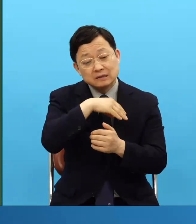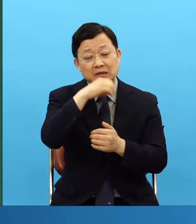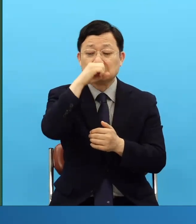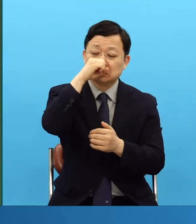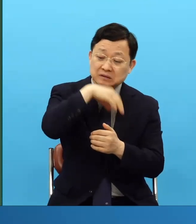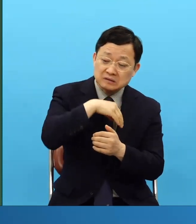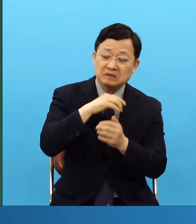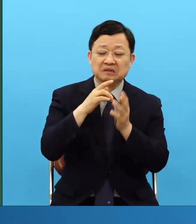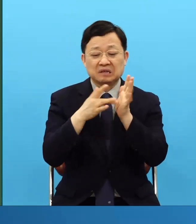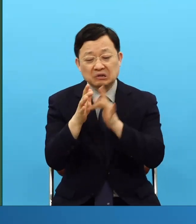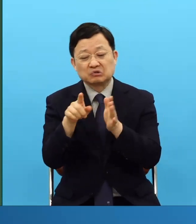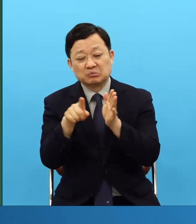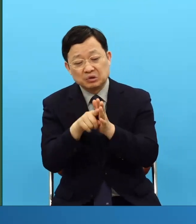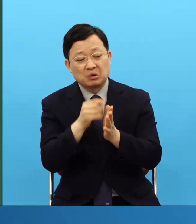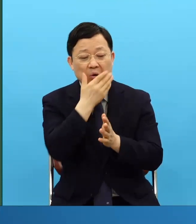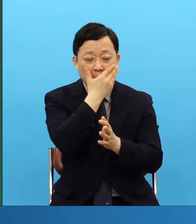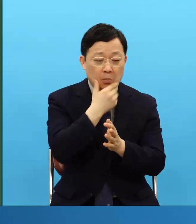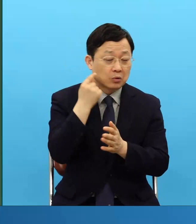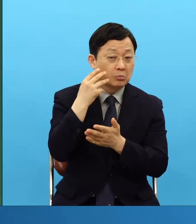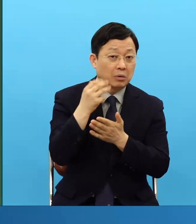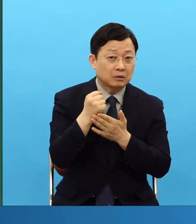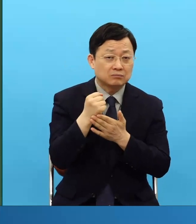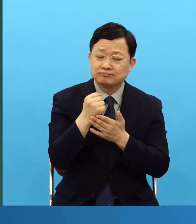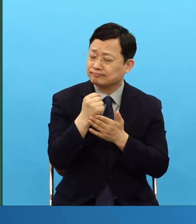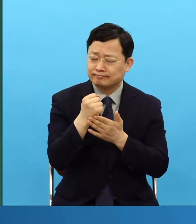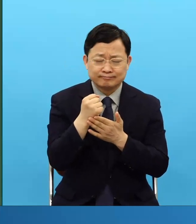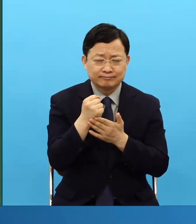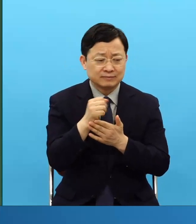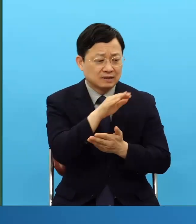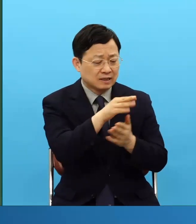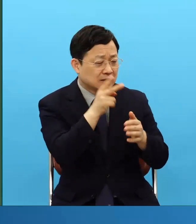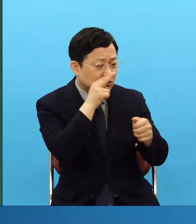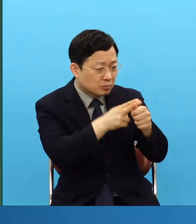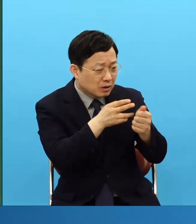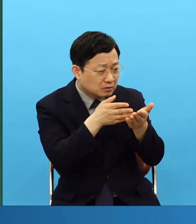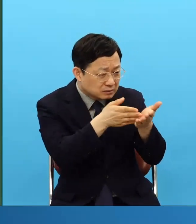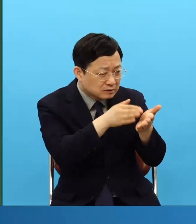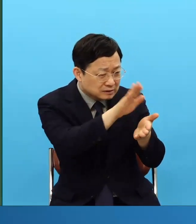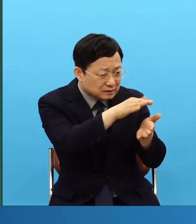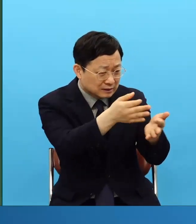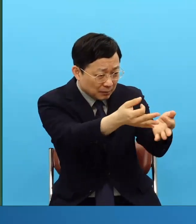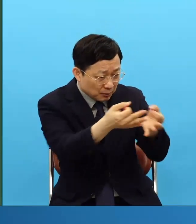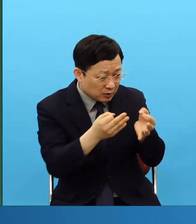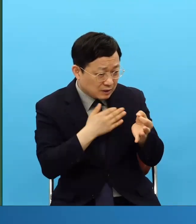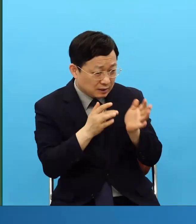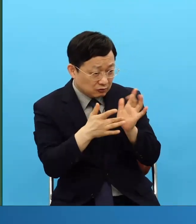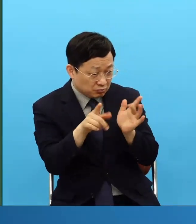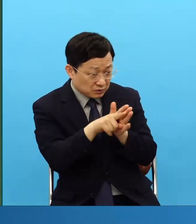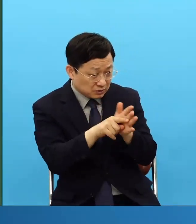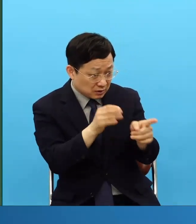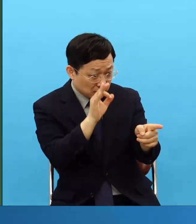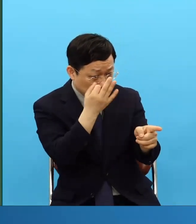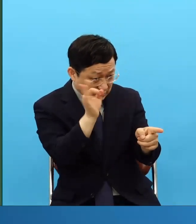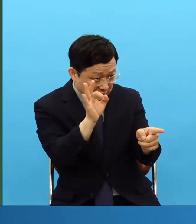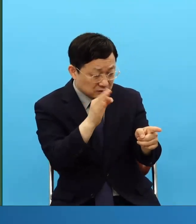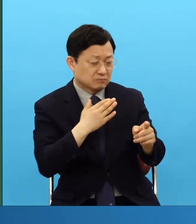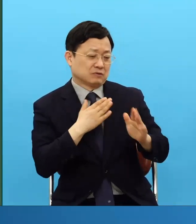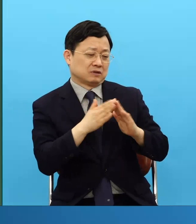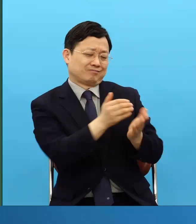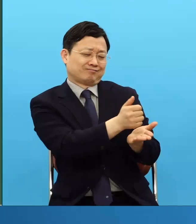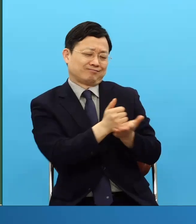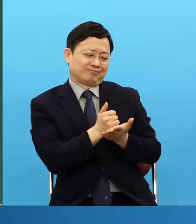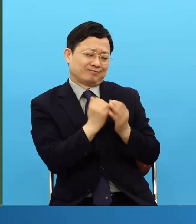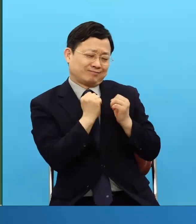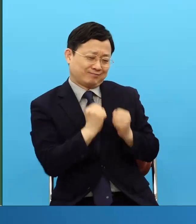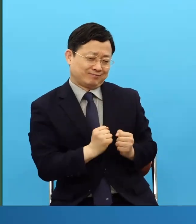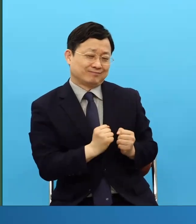merely receiving the gospel and believing in 나를 Jesus. 주 믿는 자를 알거든 내 집에 들어와서 유해라. She said that if you take me for a believer in the Lord, come and stay in my home.